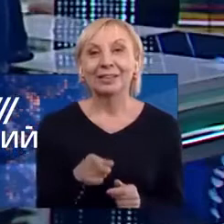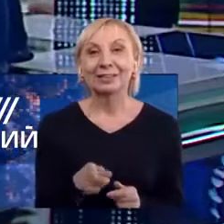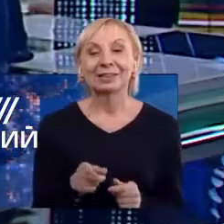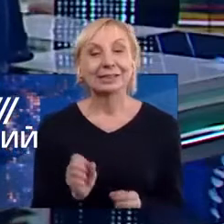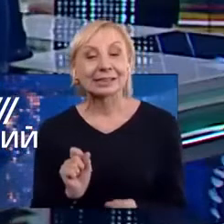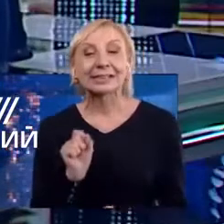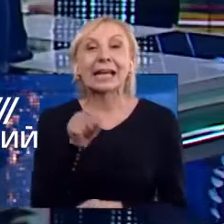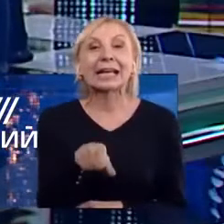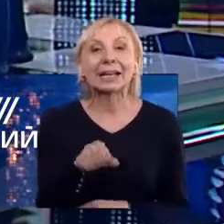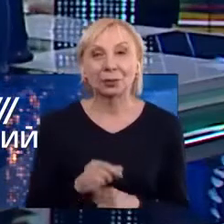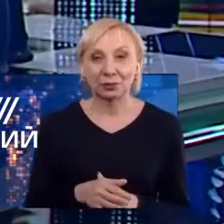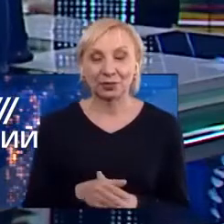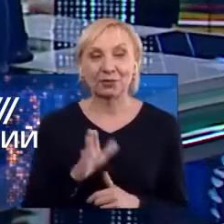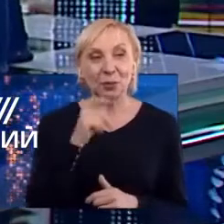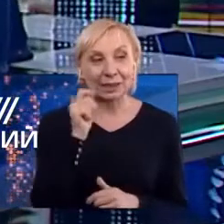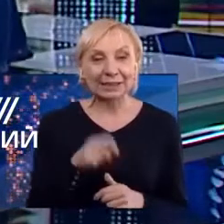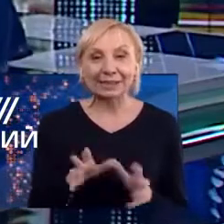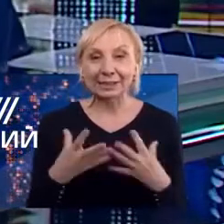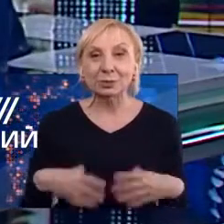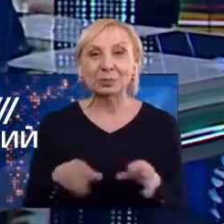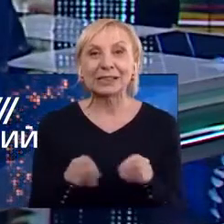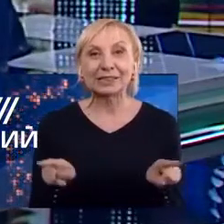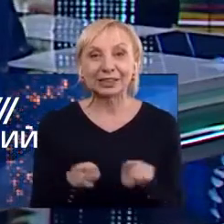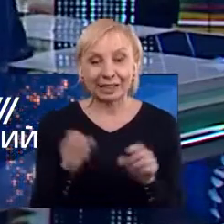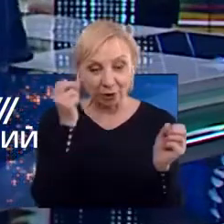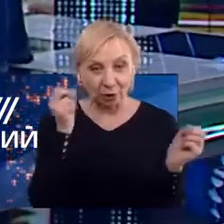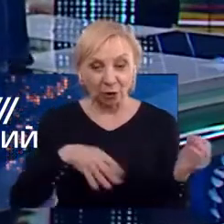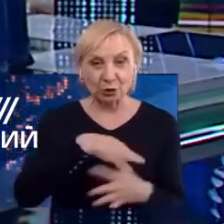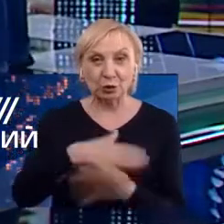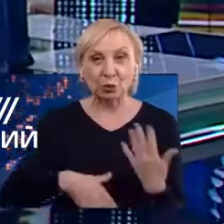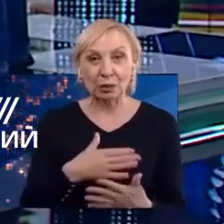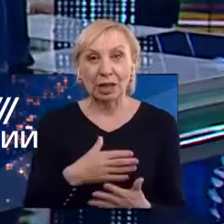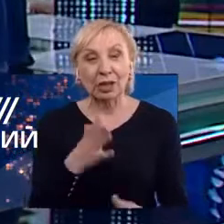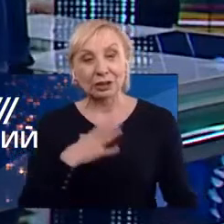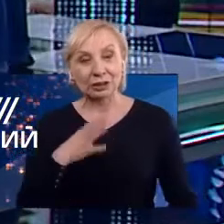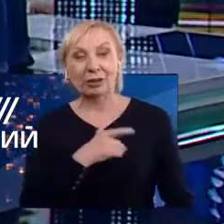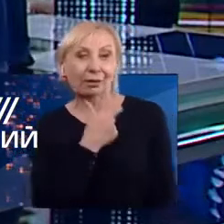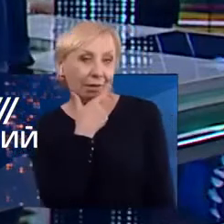такий роздор, так? І як чекають, як зреагує українське